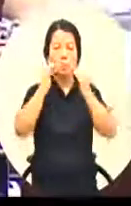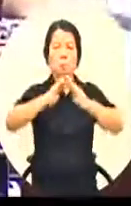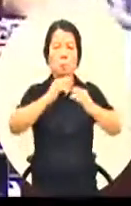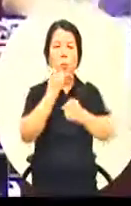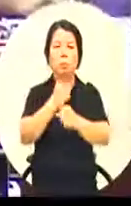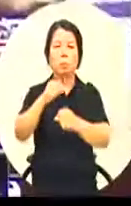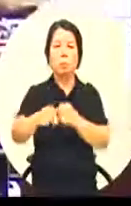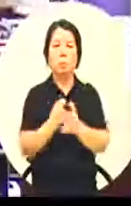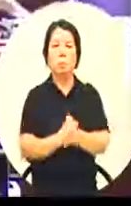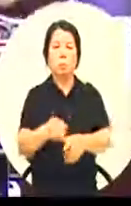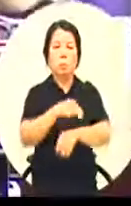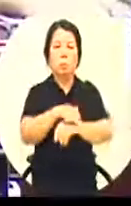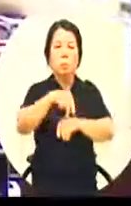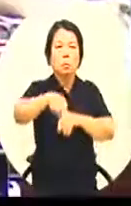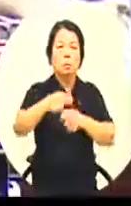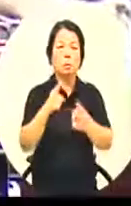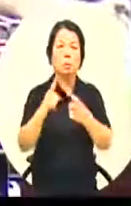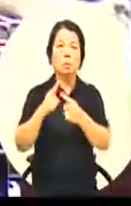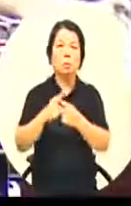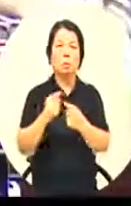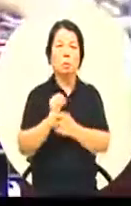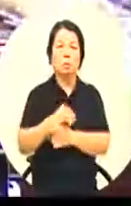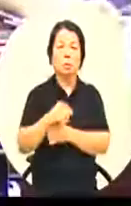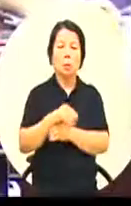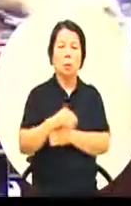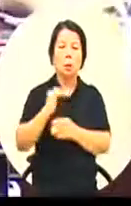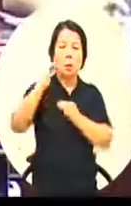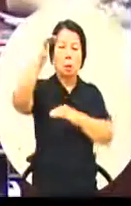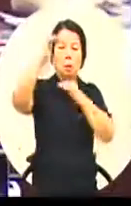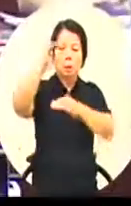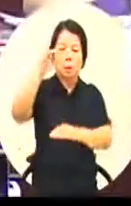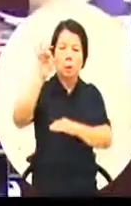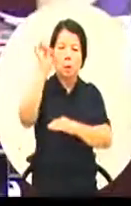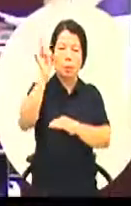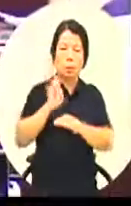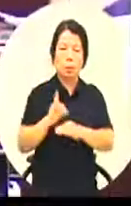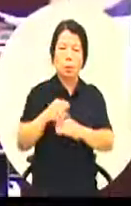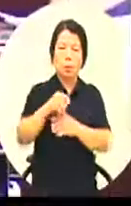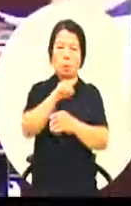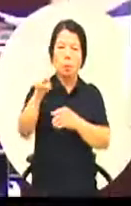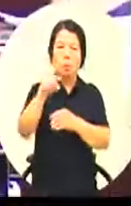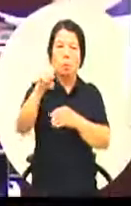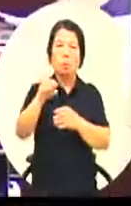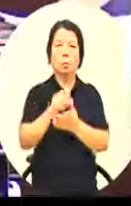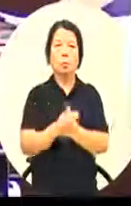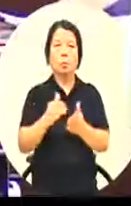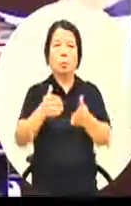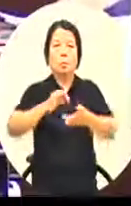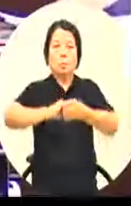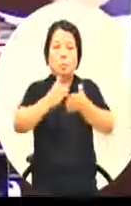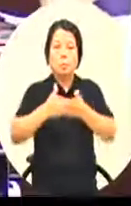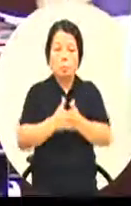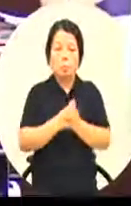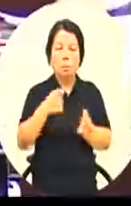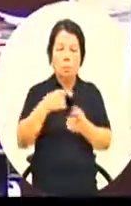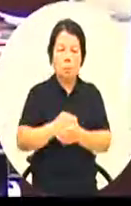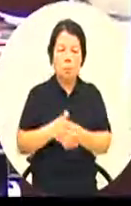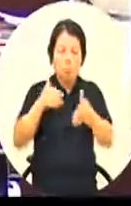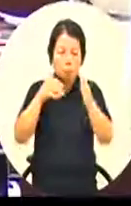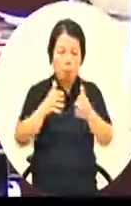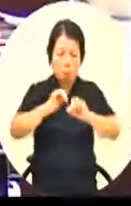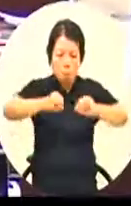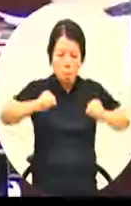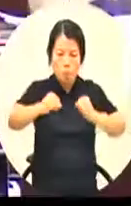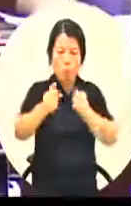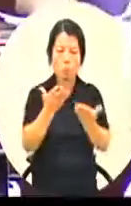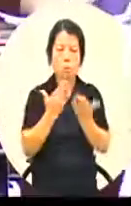设计是五个人去掉这个最高最低取其中三个。所以像这样的个案，我们是需要去做进一步的了解，然后以后在